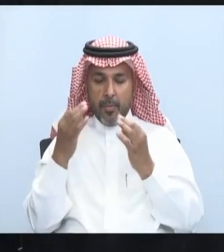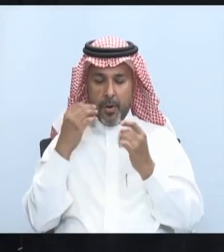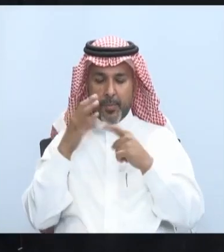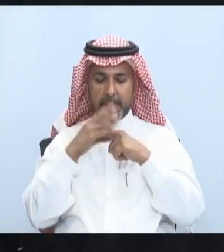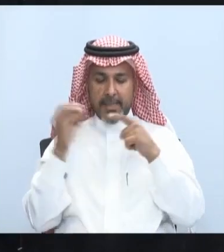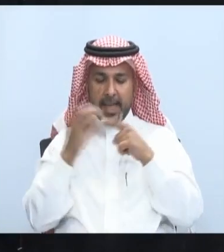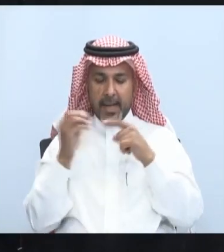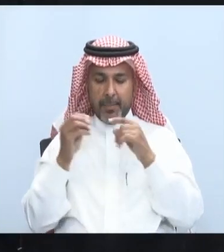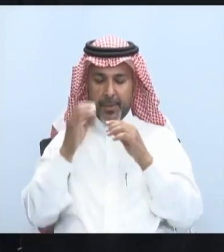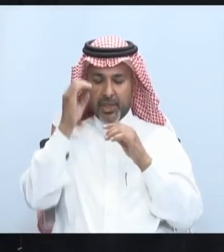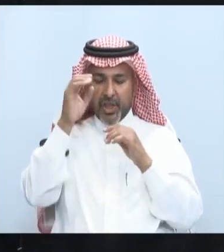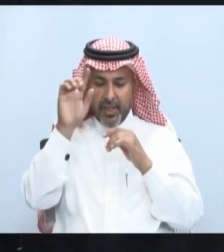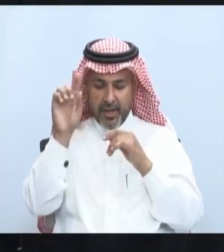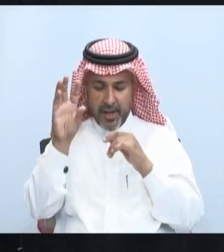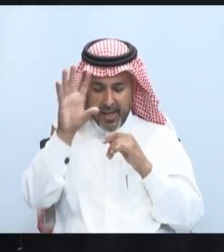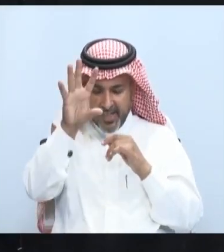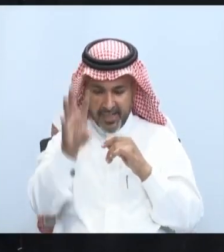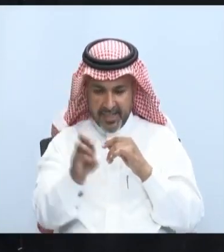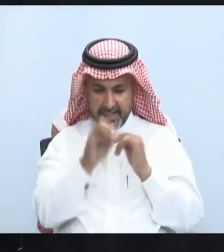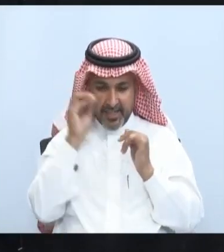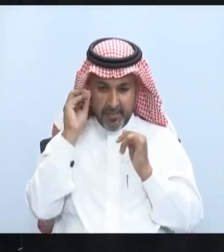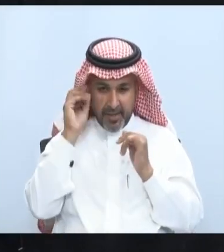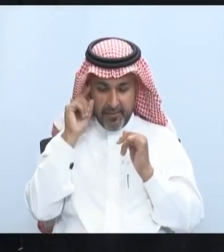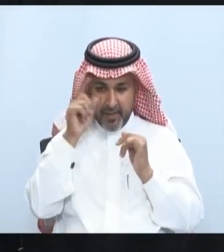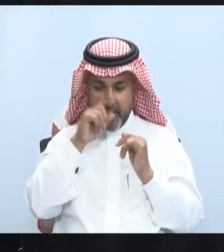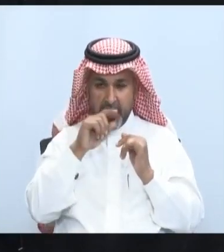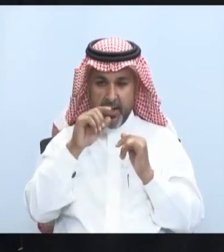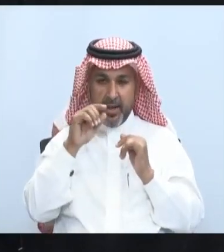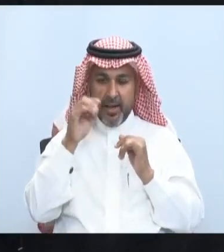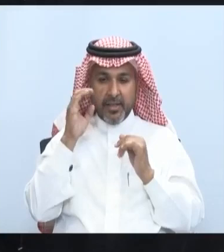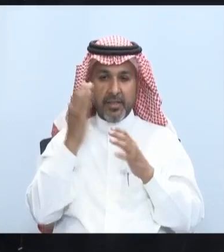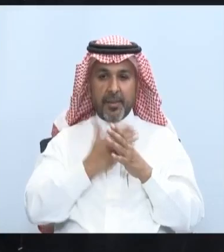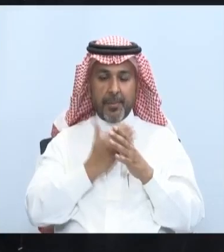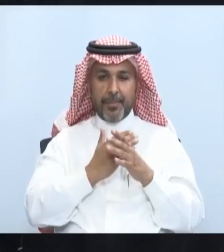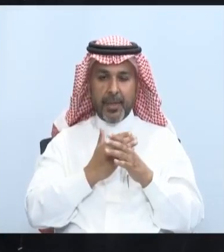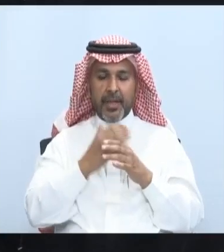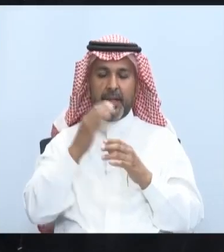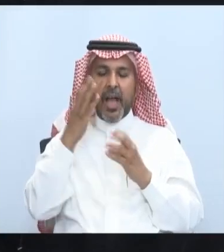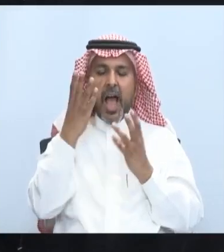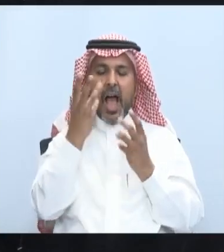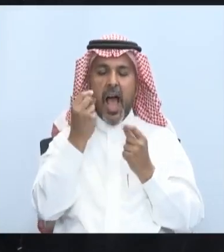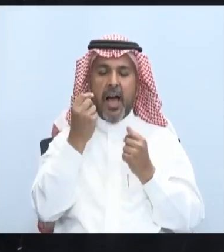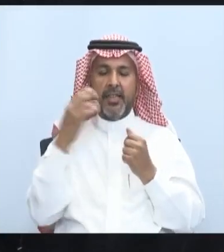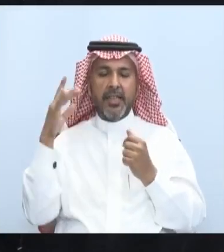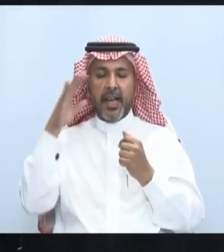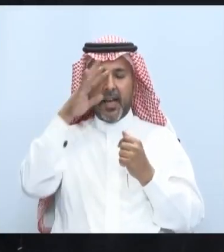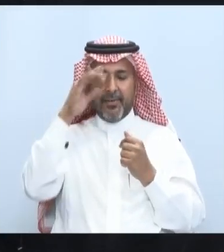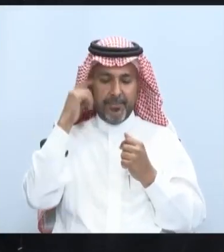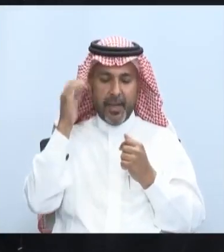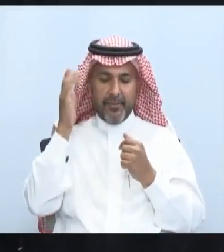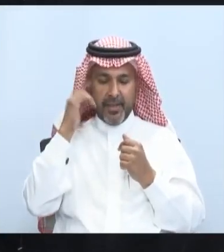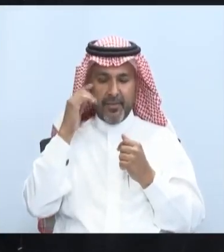على اساس انها اي لان العدد بالفعل ليس حقيقيا العددين هذولي ليسوا حقيقيين